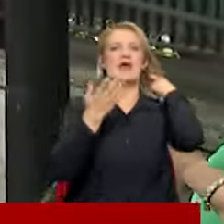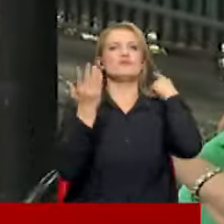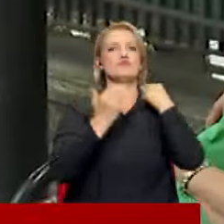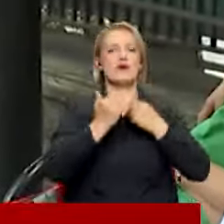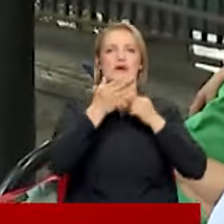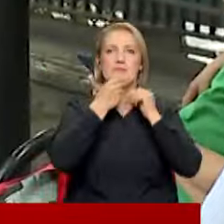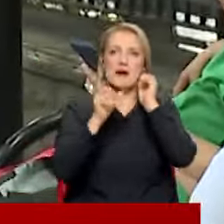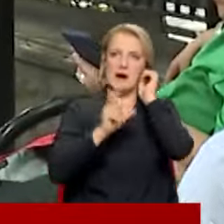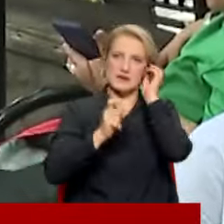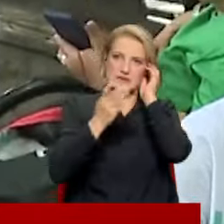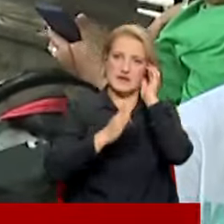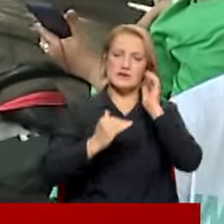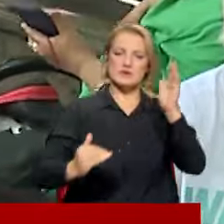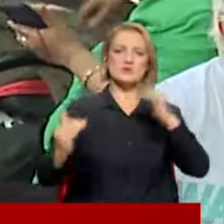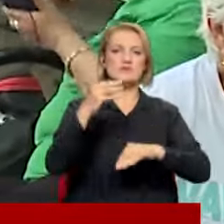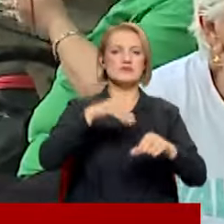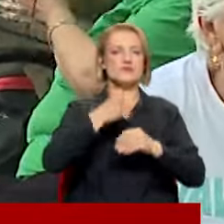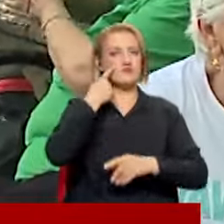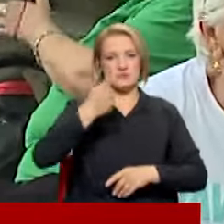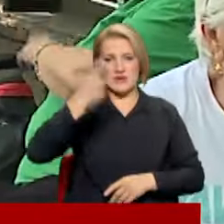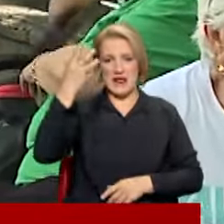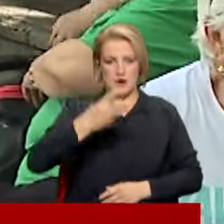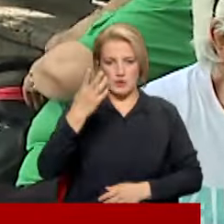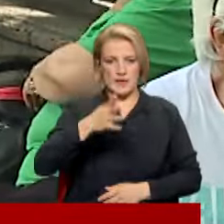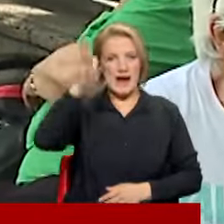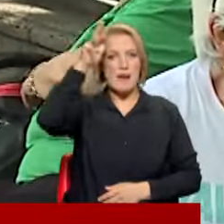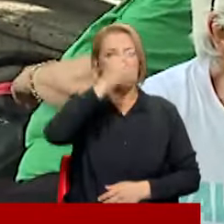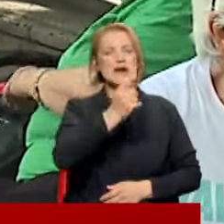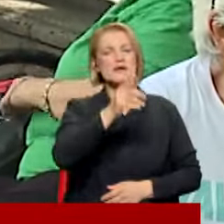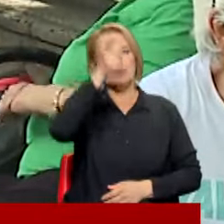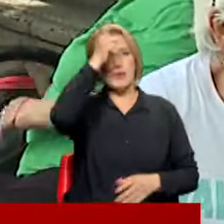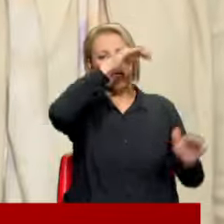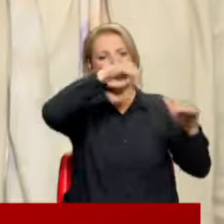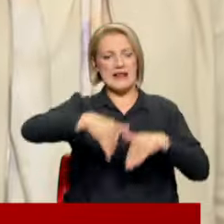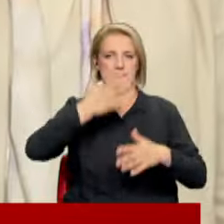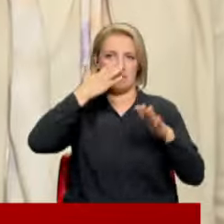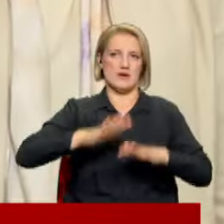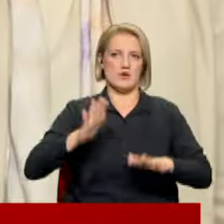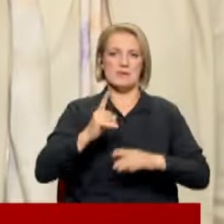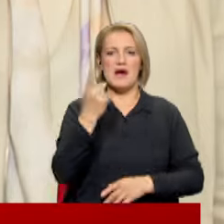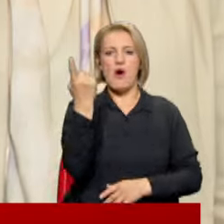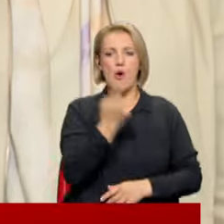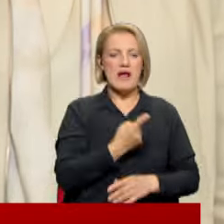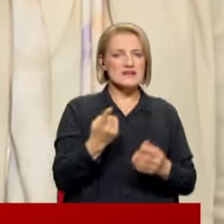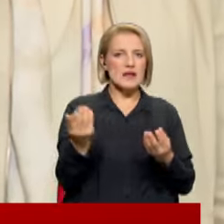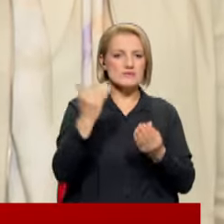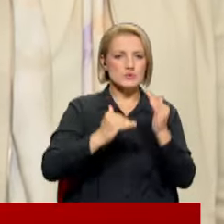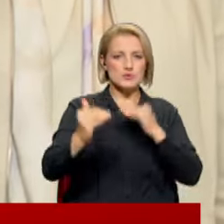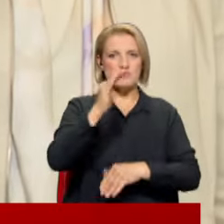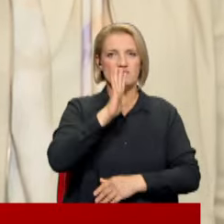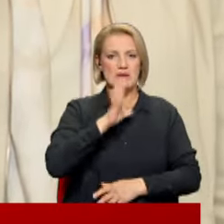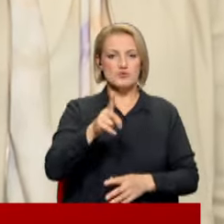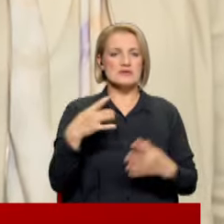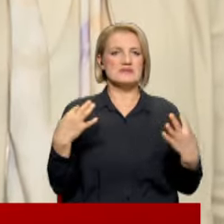emekli aylığına artış için Cumhurbaşkanı Erdoğan'ın Amerika'dan dönüşünün beklendiği. Bir oransal artış varsa da bunu